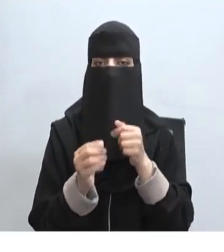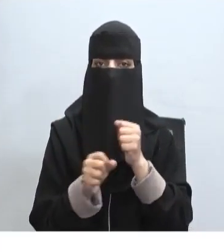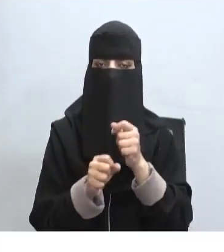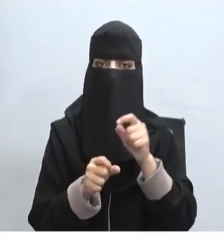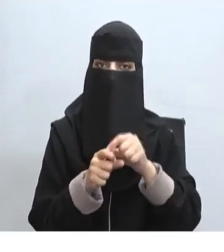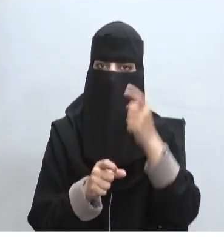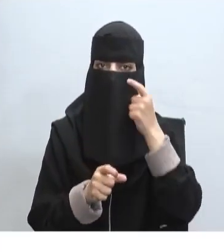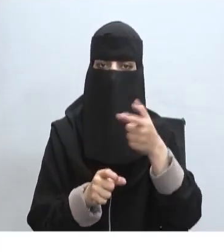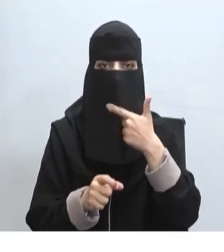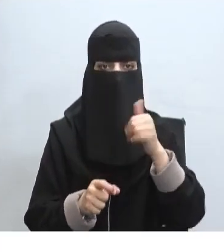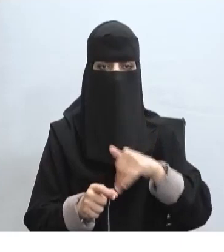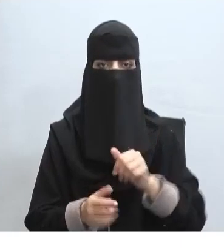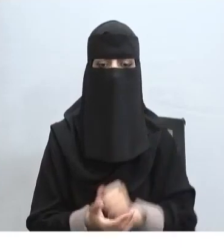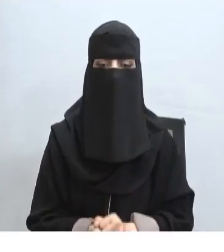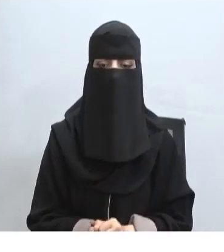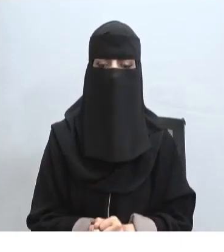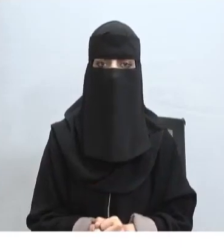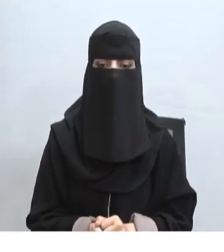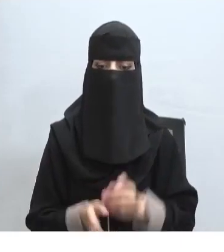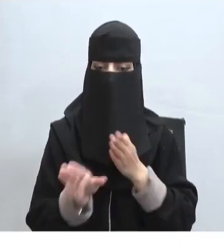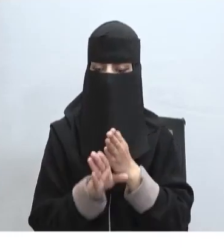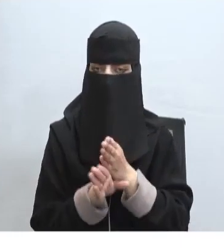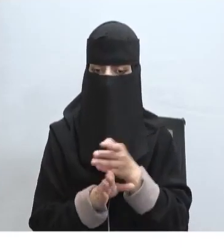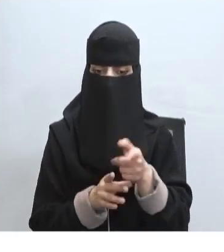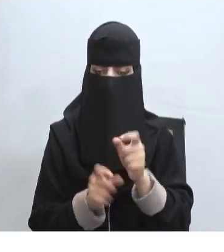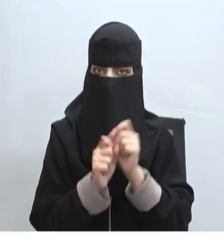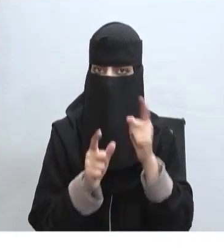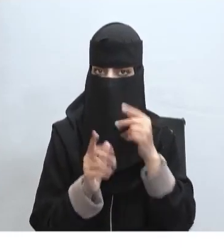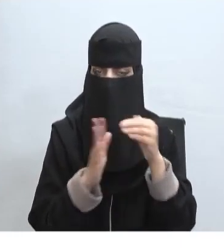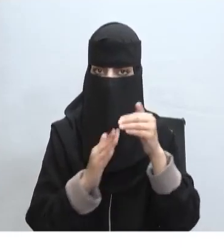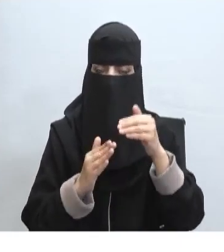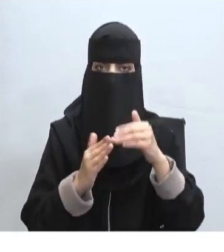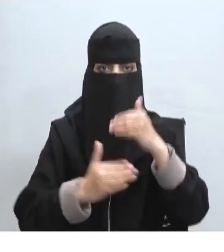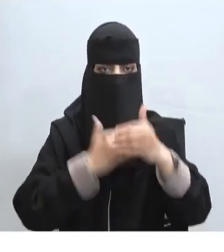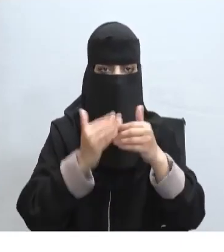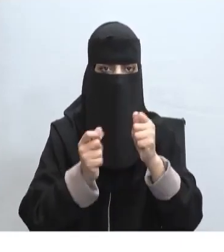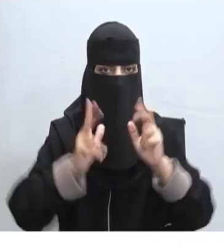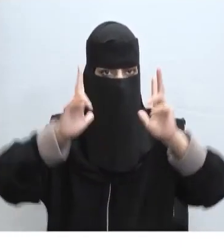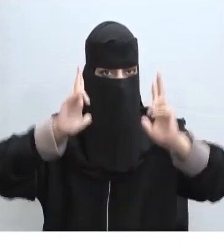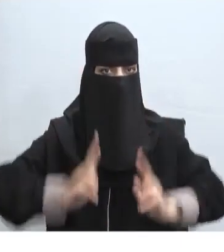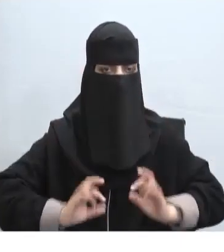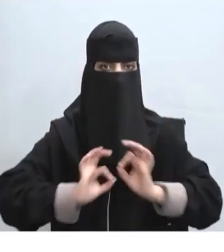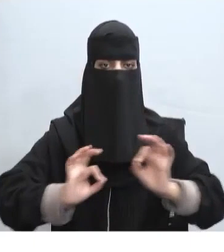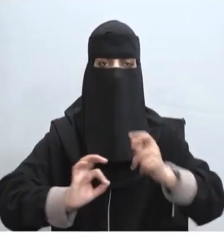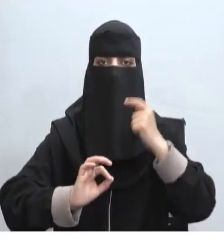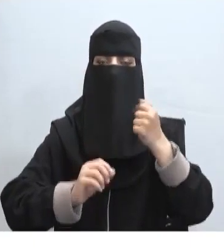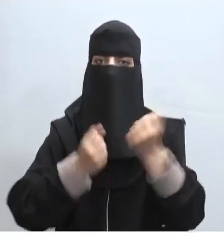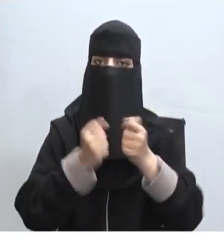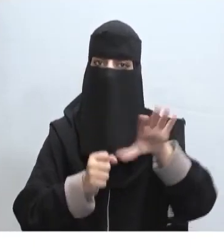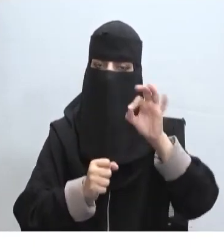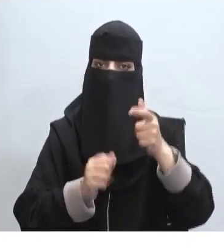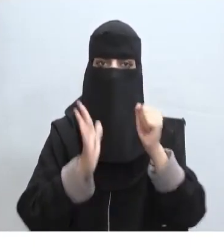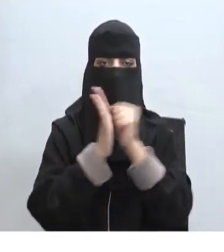تريدها نمط الحياه تشير الاستثمار الى بناء ثروه تخويل لك شراء اغراض مهمه مثل سياره